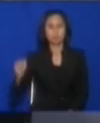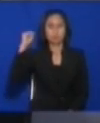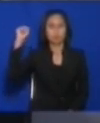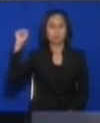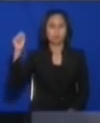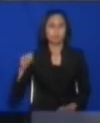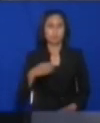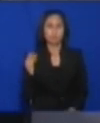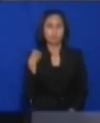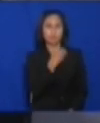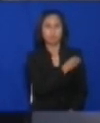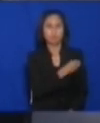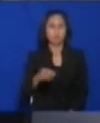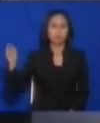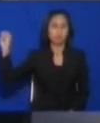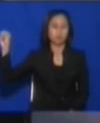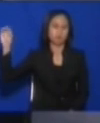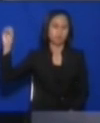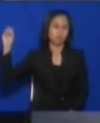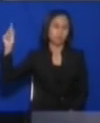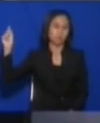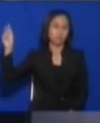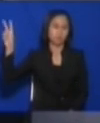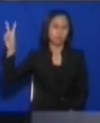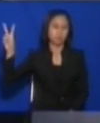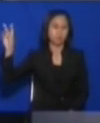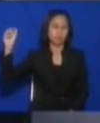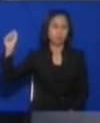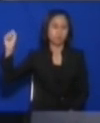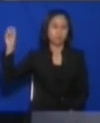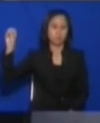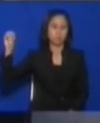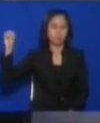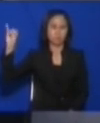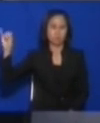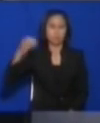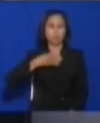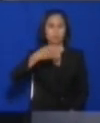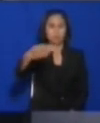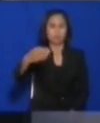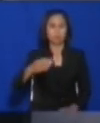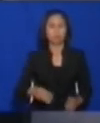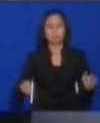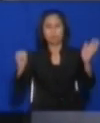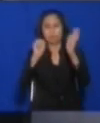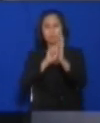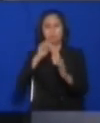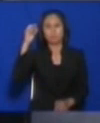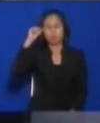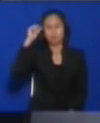2018 untuk maju dan membangun Tegal nganggo cara